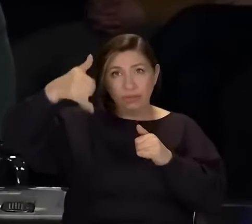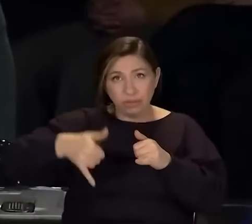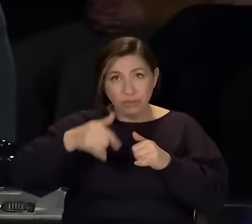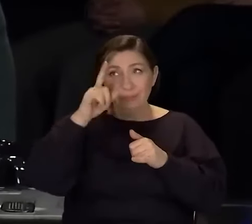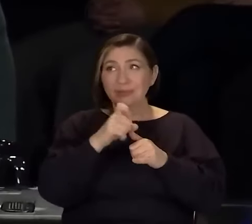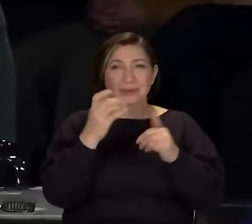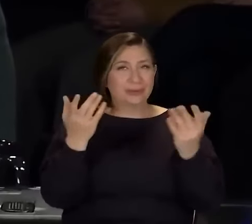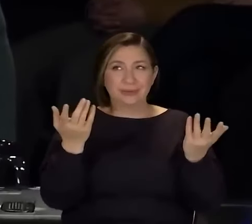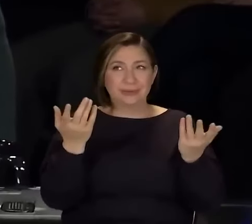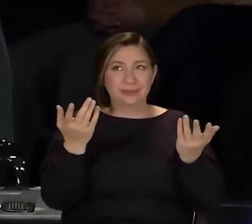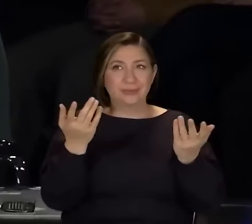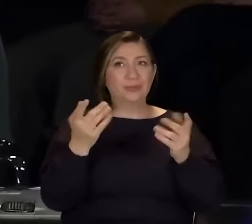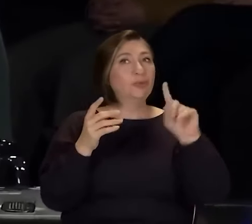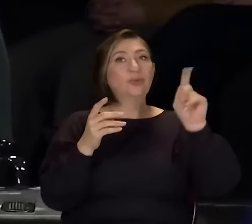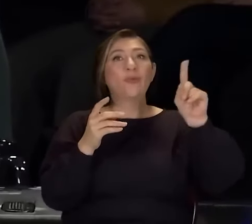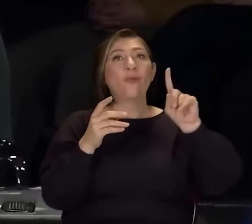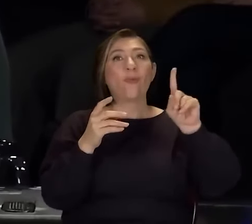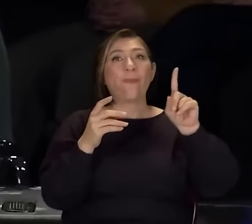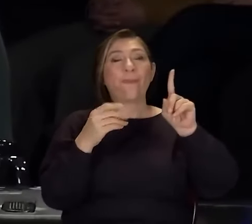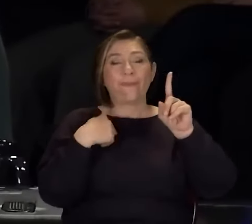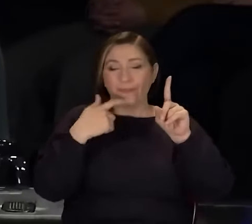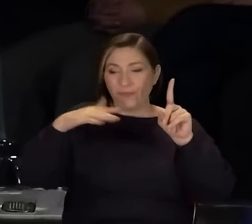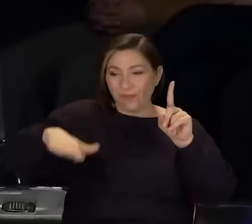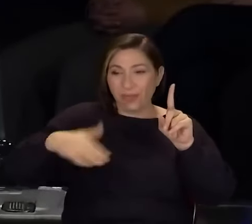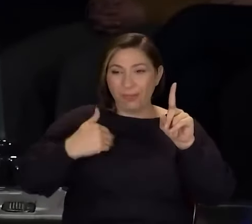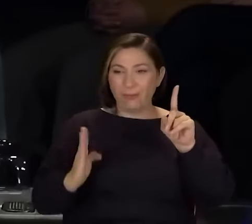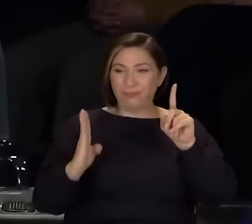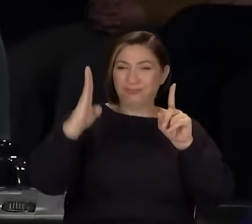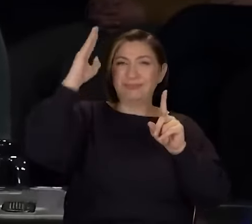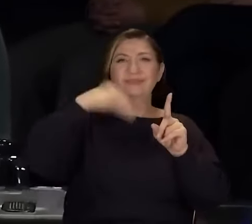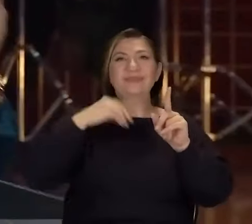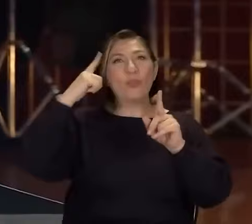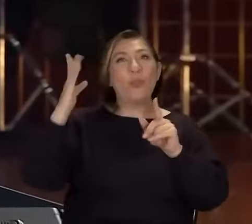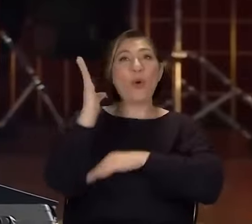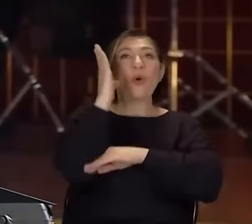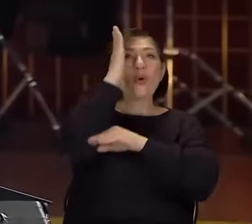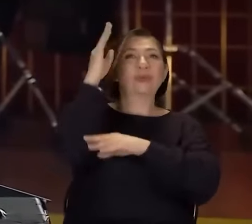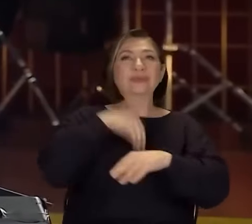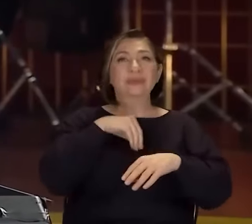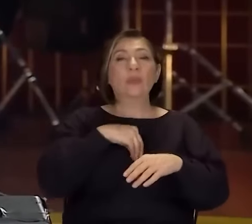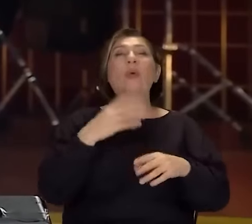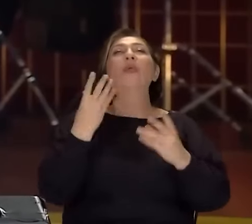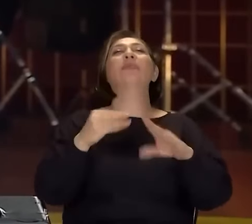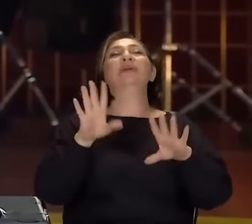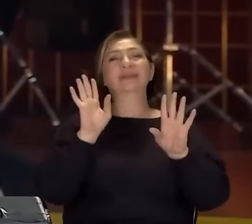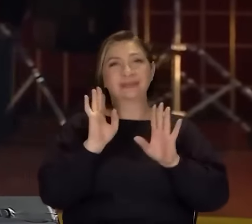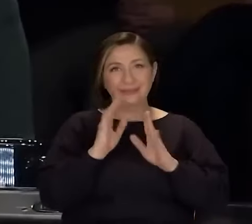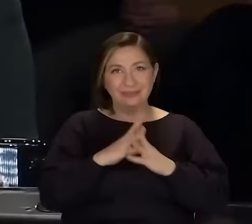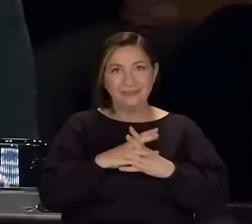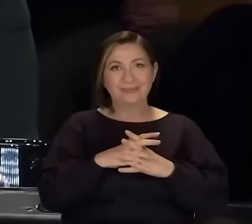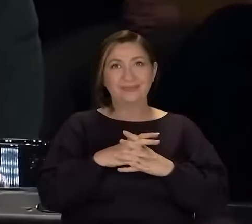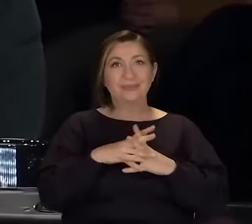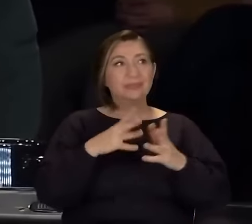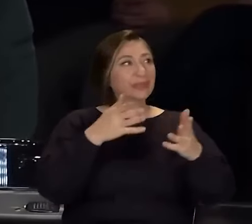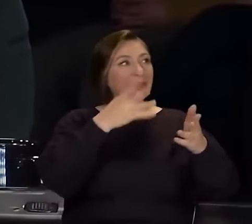mü? Yok, küçüktüm. Nasıl Büyüyeceğimi oynadın? zannettim. Ha büyümedin Tabii ondan. büyüyeceğimi zannettim Peki